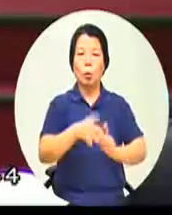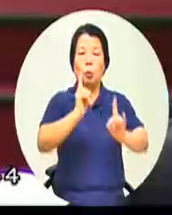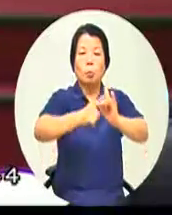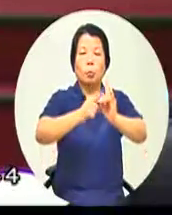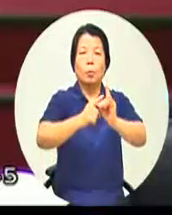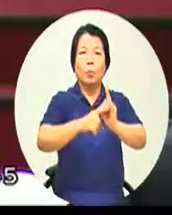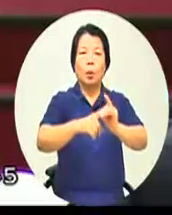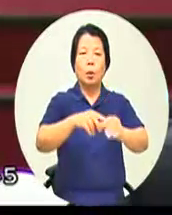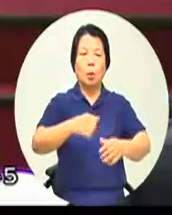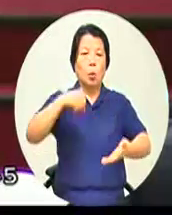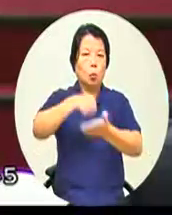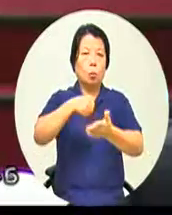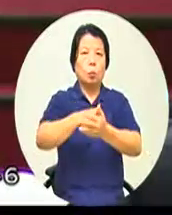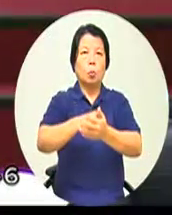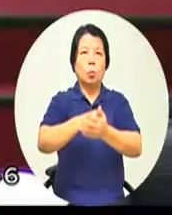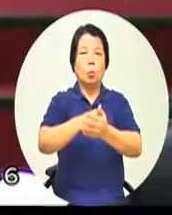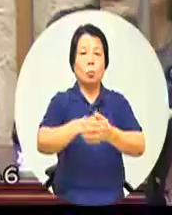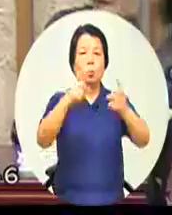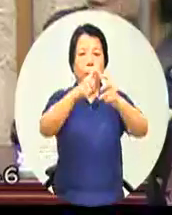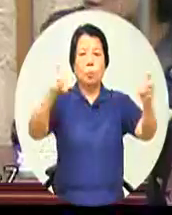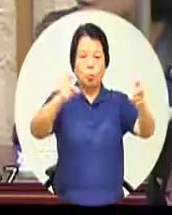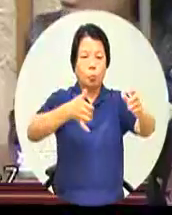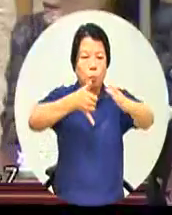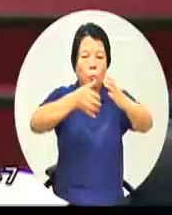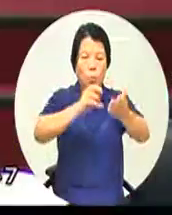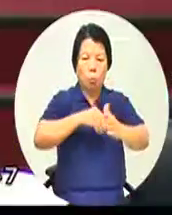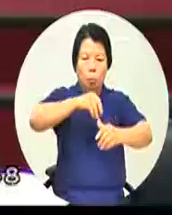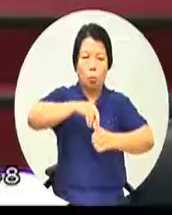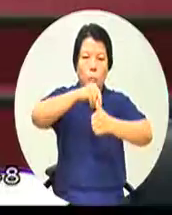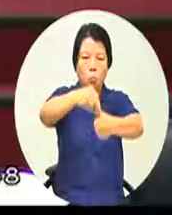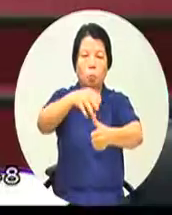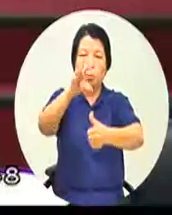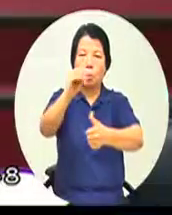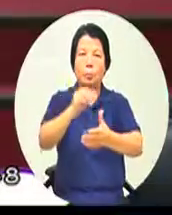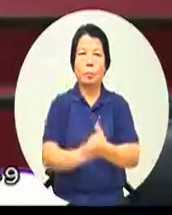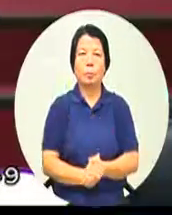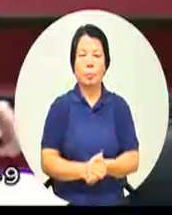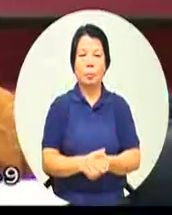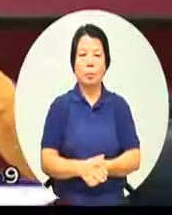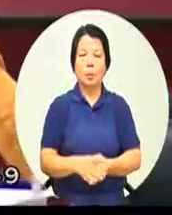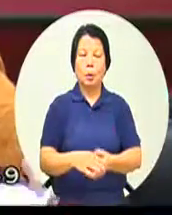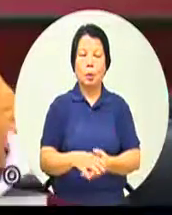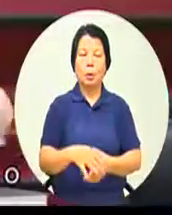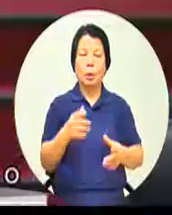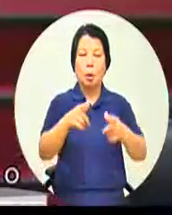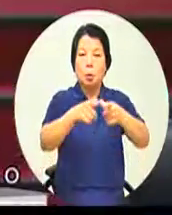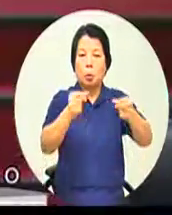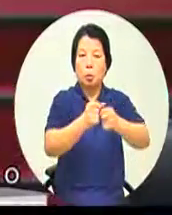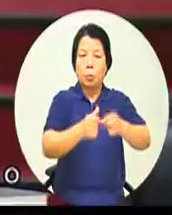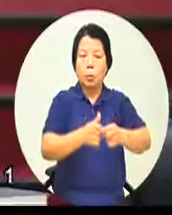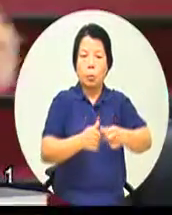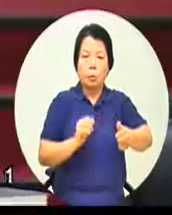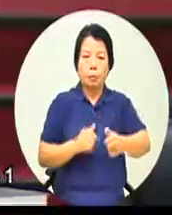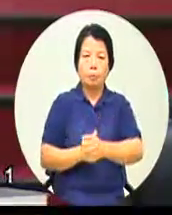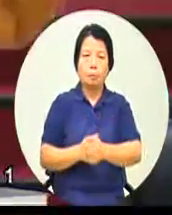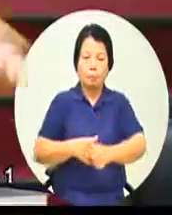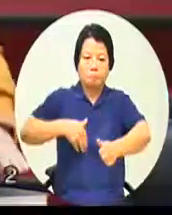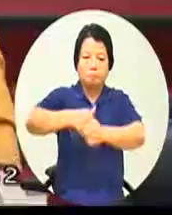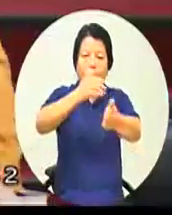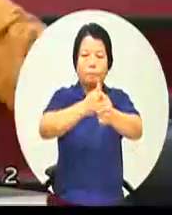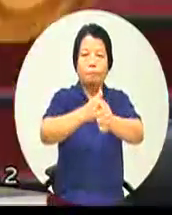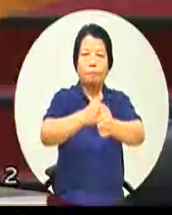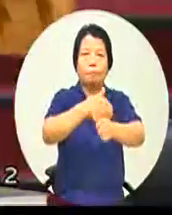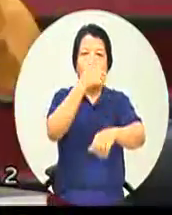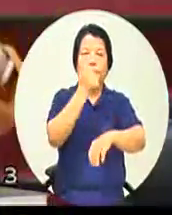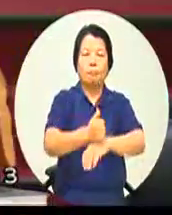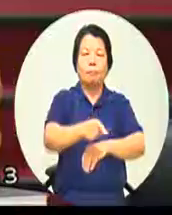讲，你有牵连啦？抗日三大名手林小鸟啊，敢有伫中立事务，